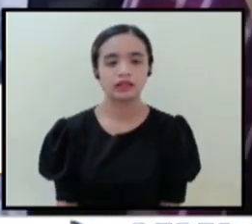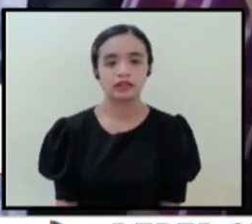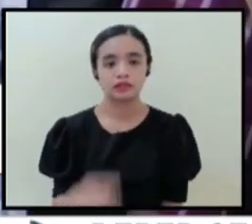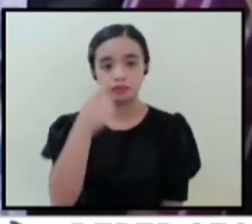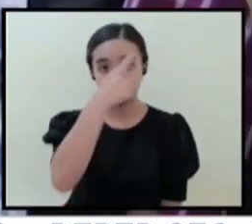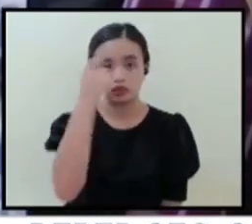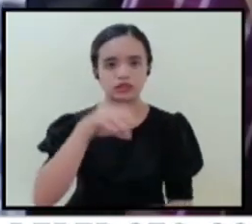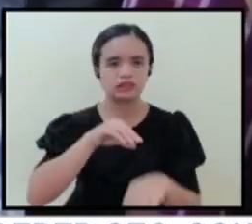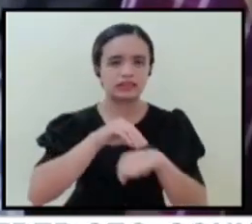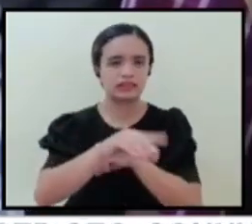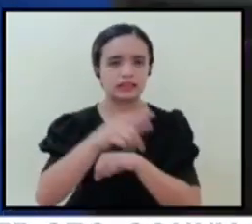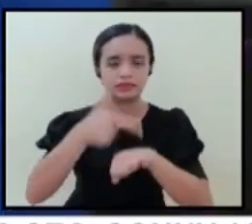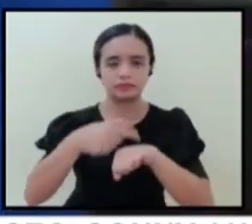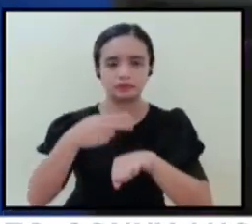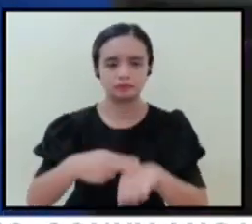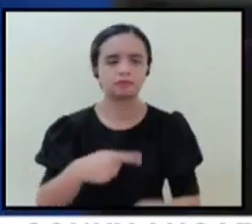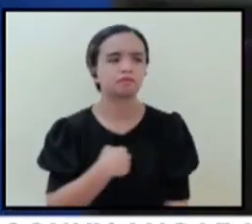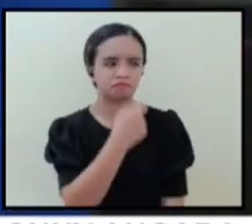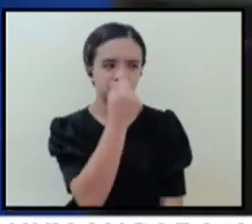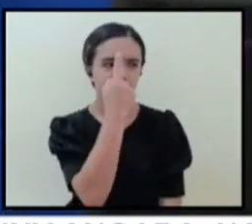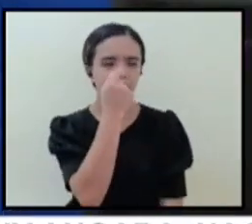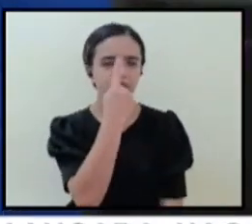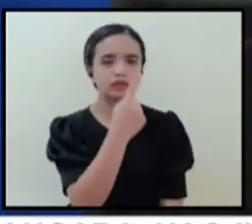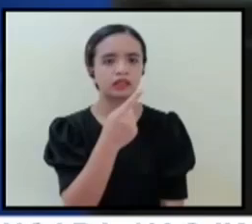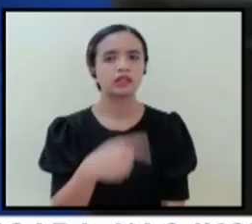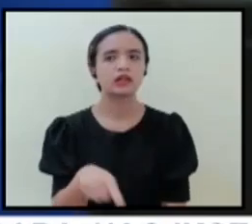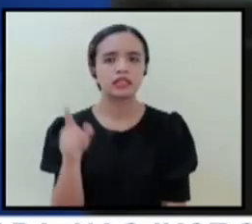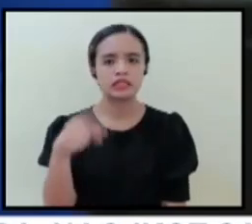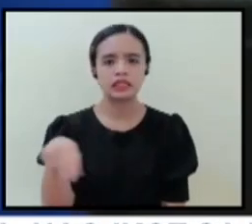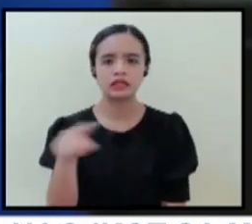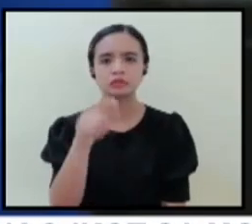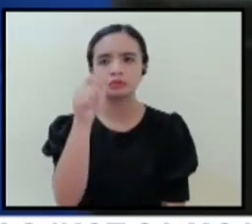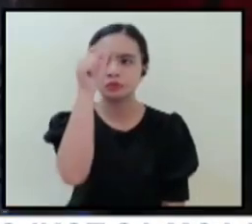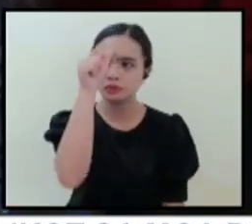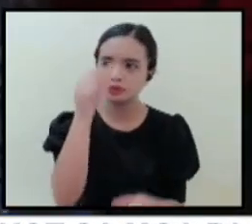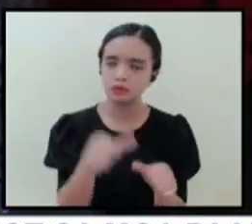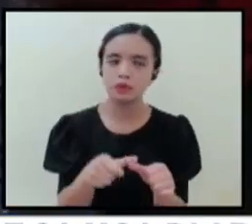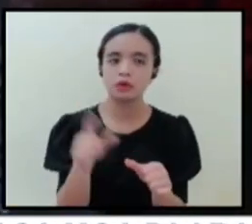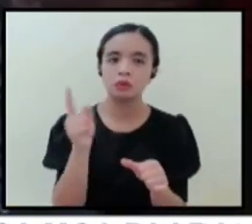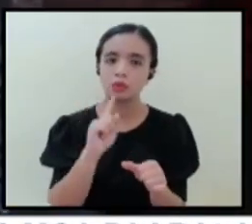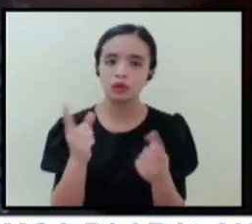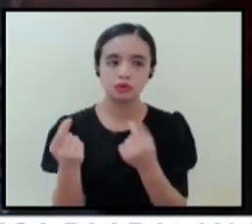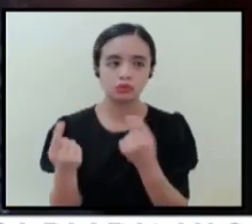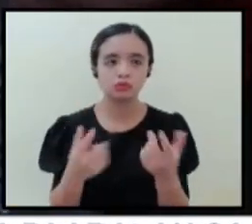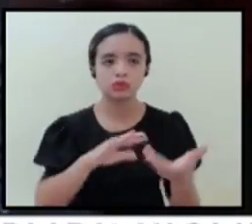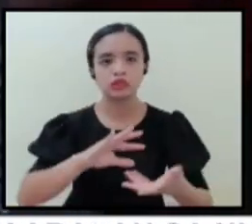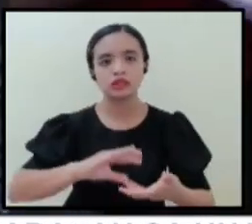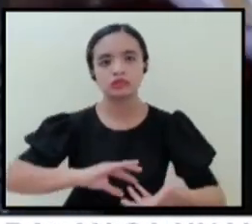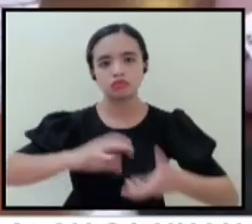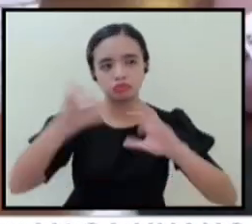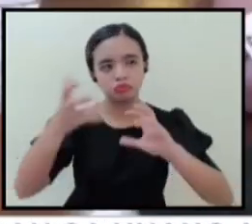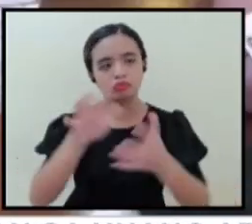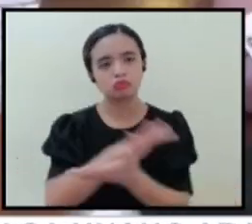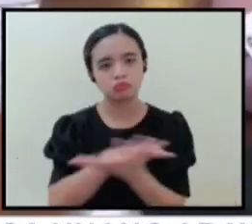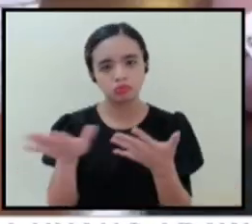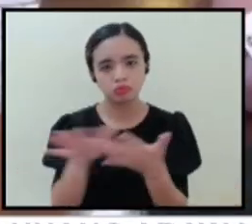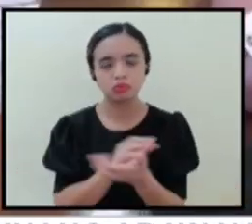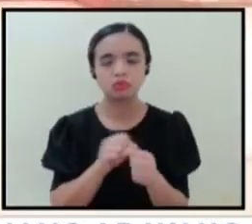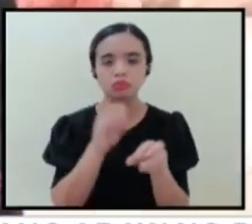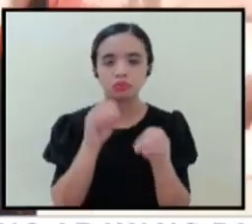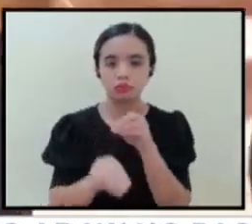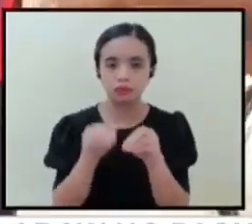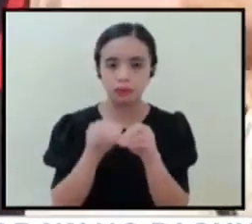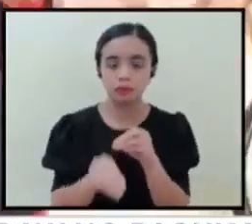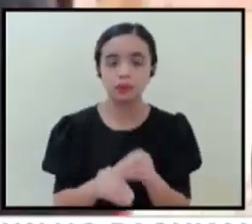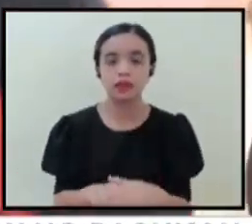very understandable. Siyempre, inaalala nila ano yung gagawin nila ngayon dahil nasira nga yung tanim nila. Tiniyak din ang dole na sa pamagitan ng tupad